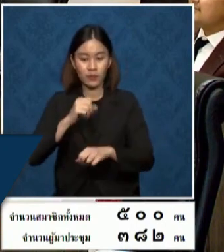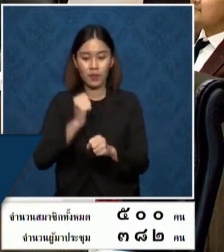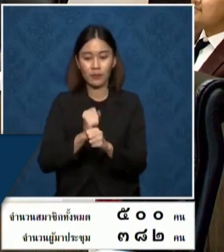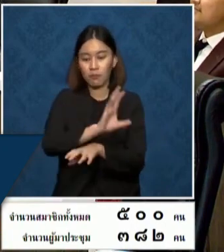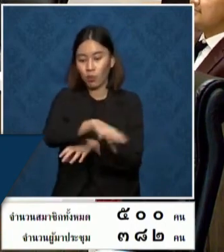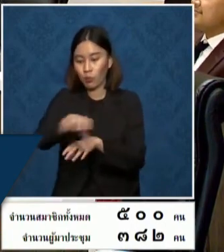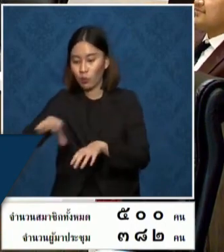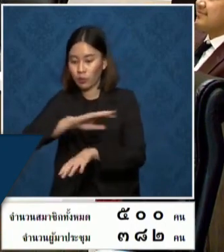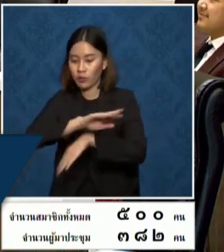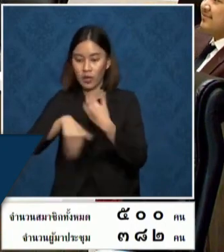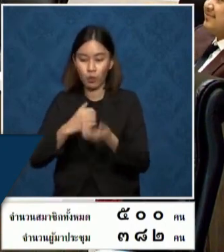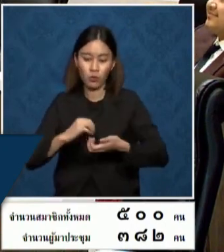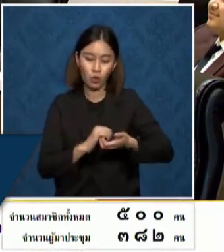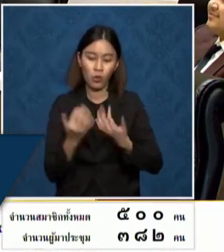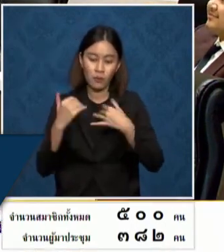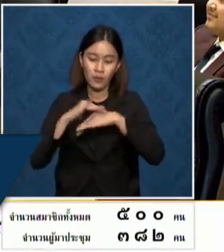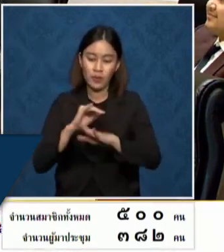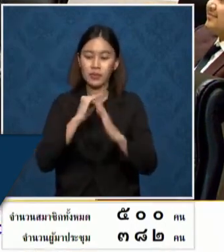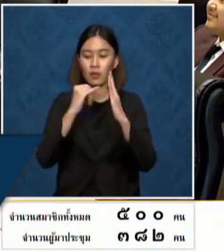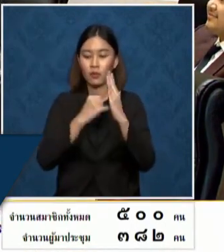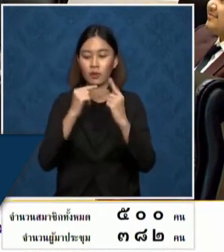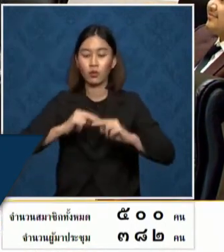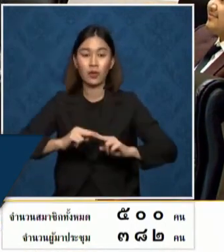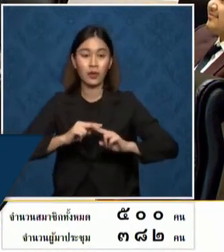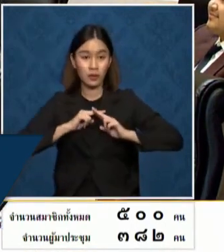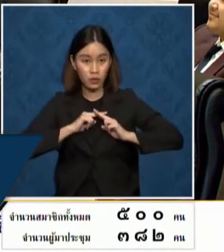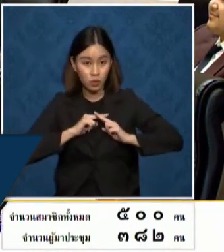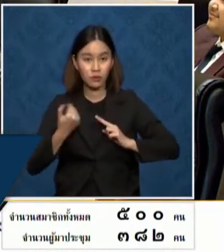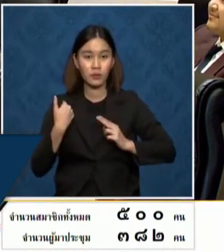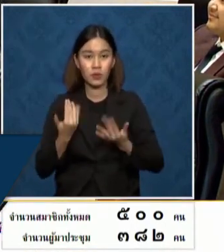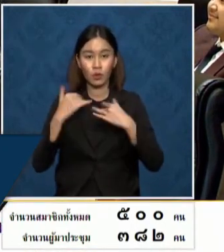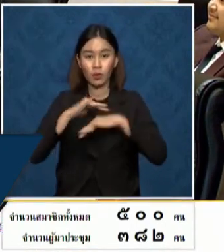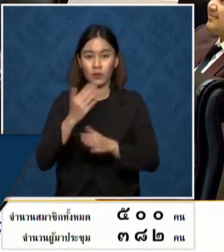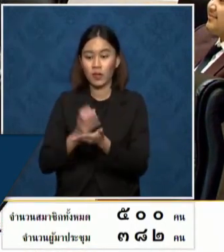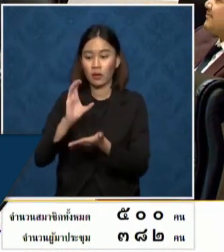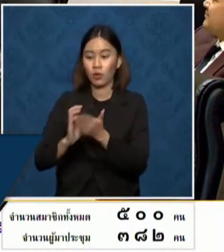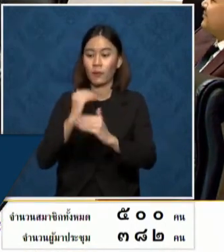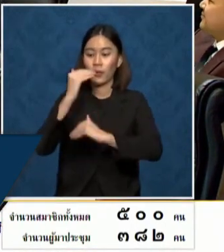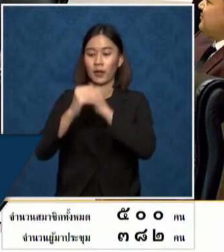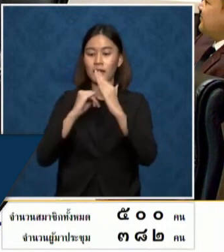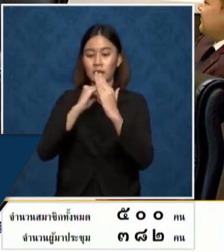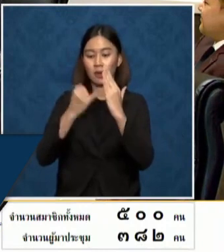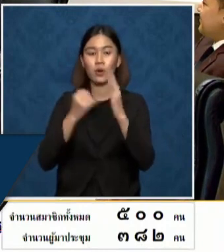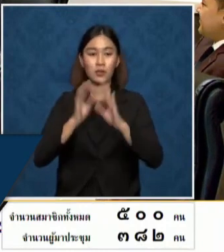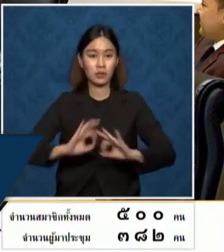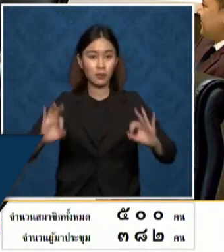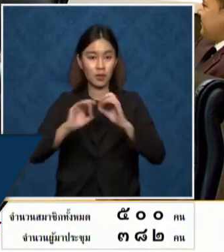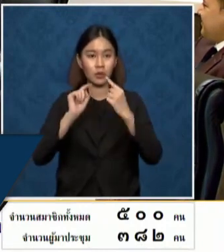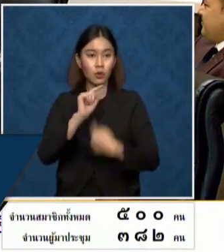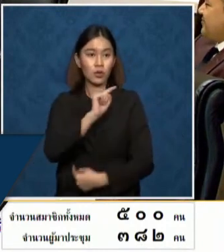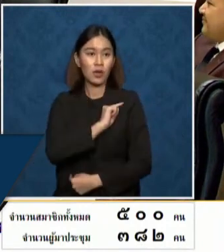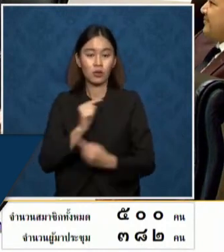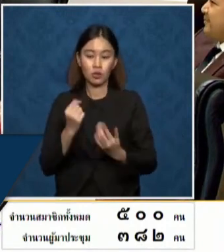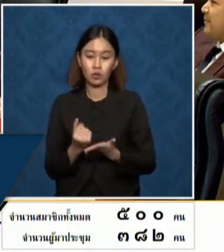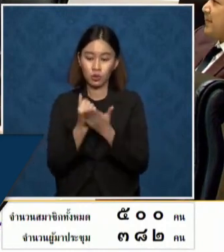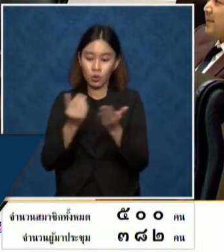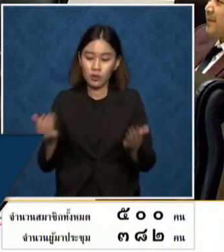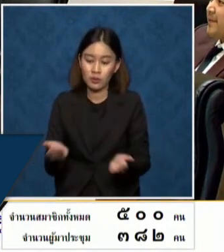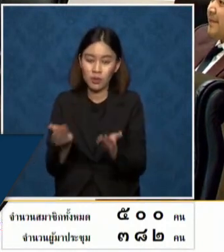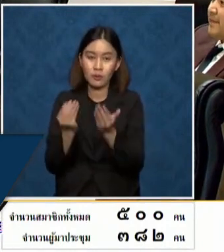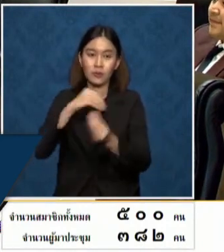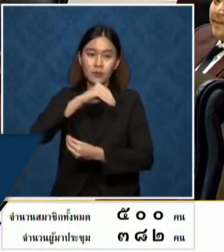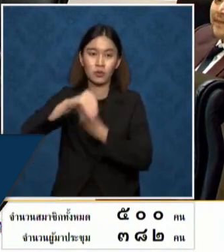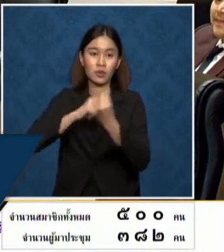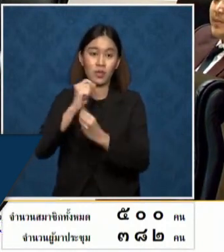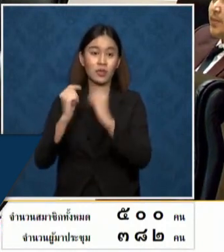หน่วยงานในจังหวัดรวมไปถึงภาคเอกชนงบประมาณพัฒนาจังหวัดเป็นส่วนสำคัญในภารกิจการขับเคลื่อนยกระดับ